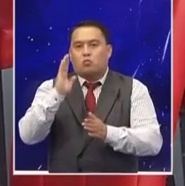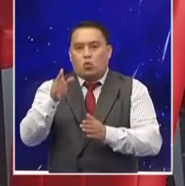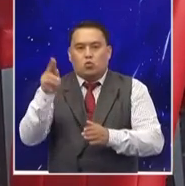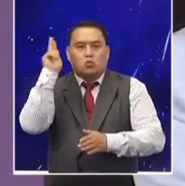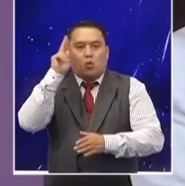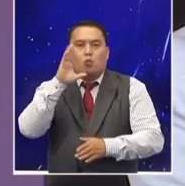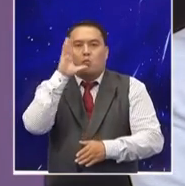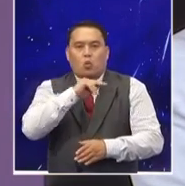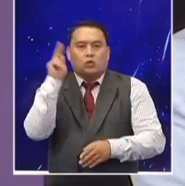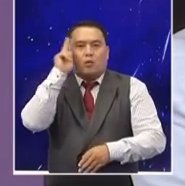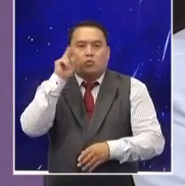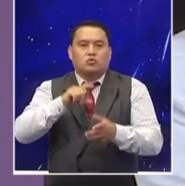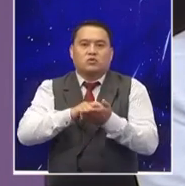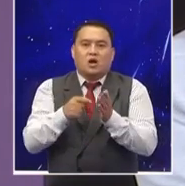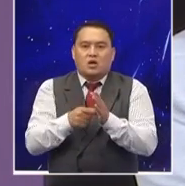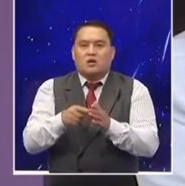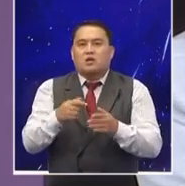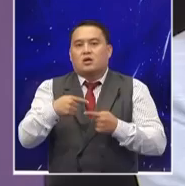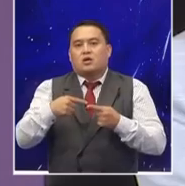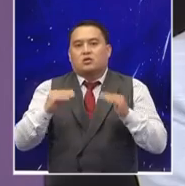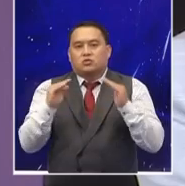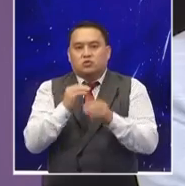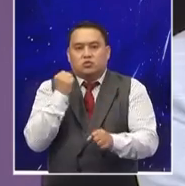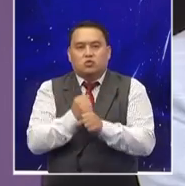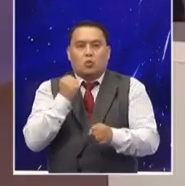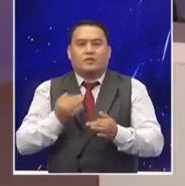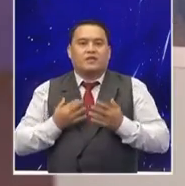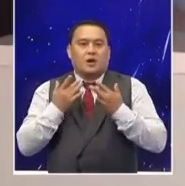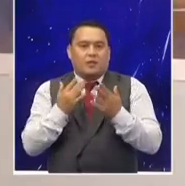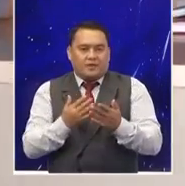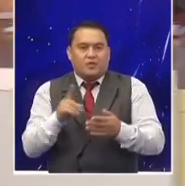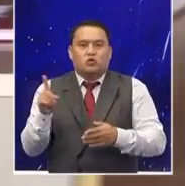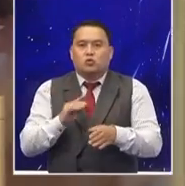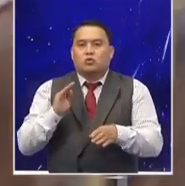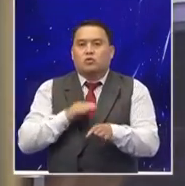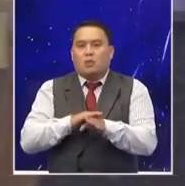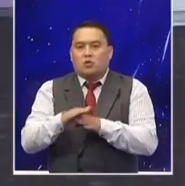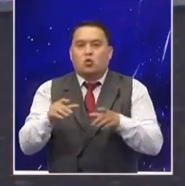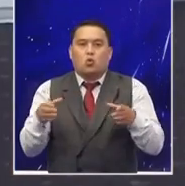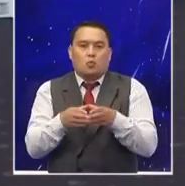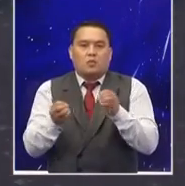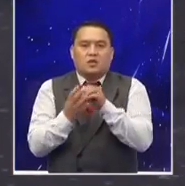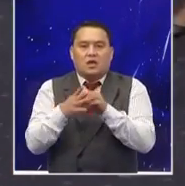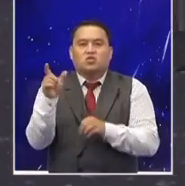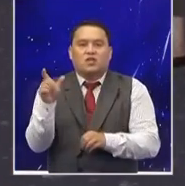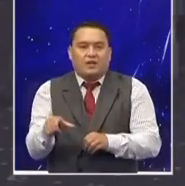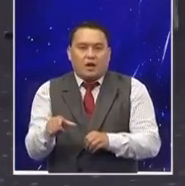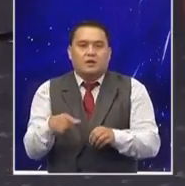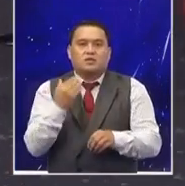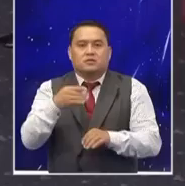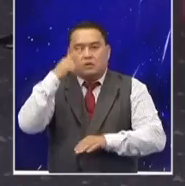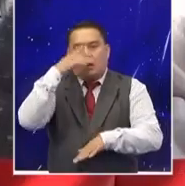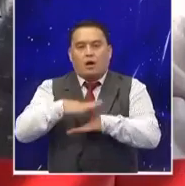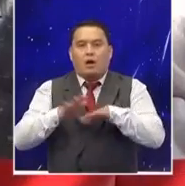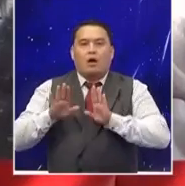смогут обучаться в дежурных классах с соблюдением строгих санитарных требований наполняемость группы не более 15 человек по словам заместителя